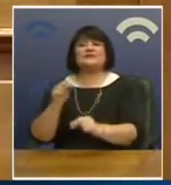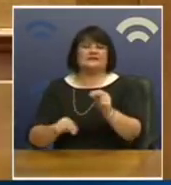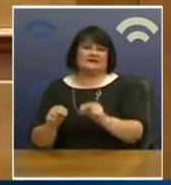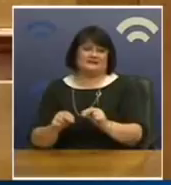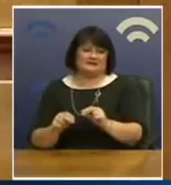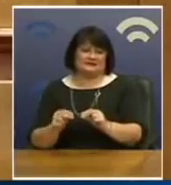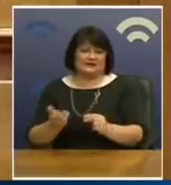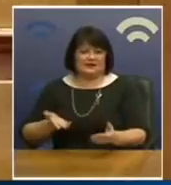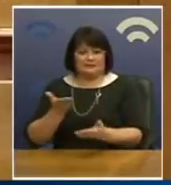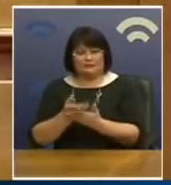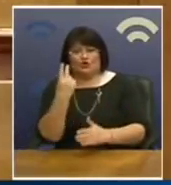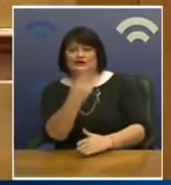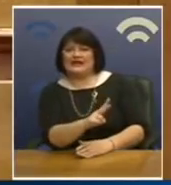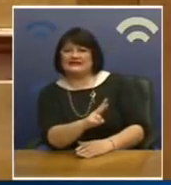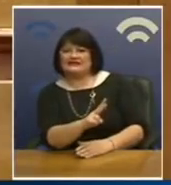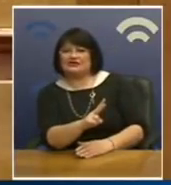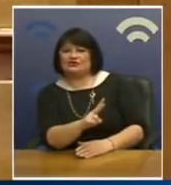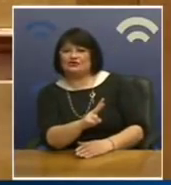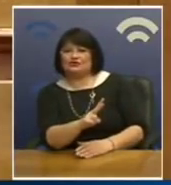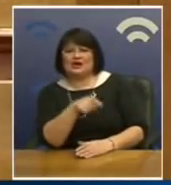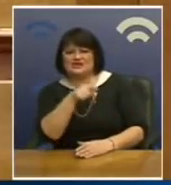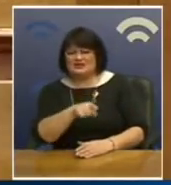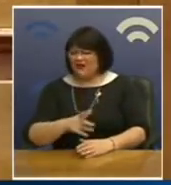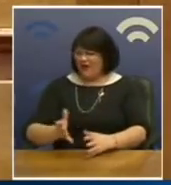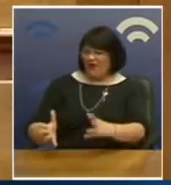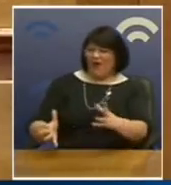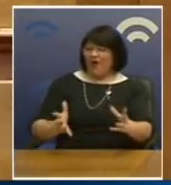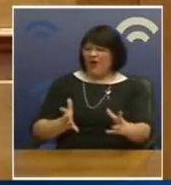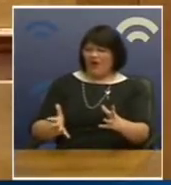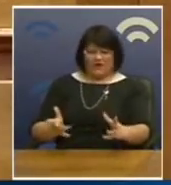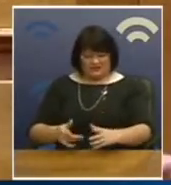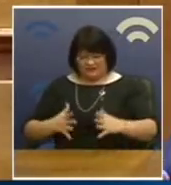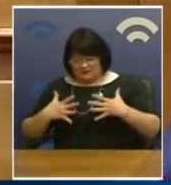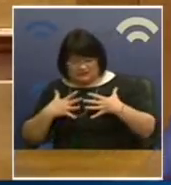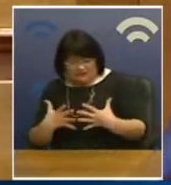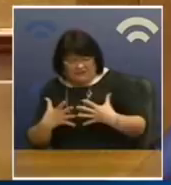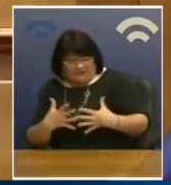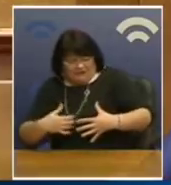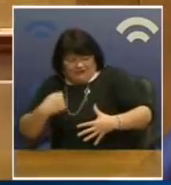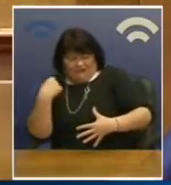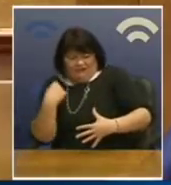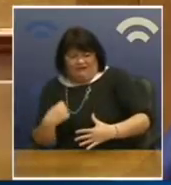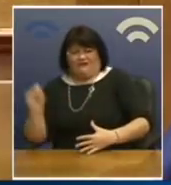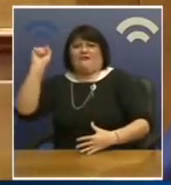τις προτάσεις σας, αλλά ξιφουλκείτε εναντίον τους με πάθος.